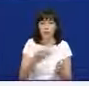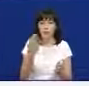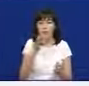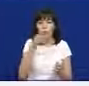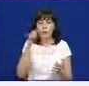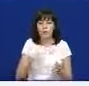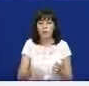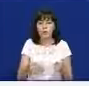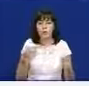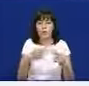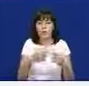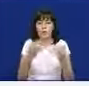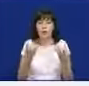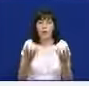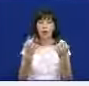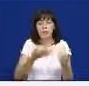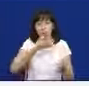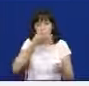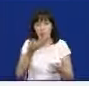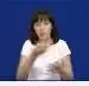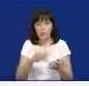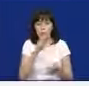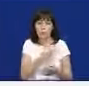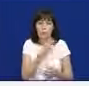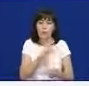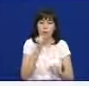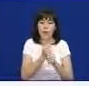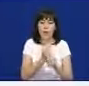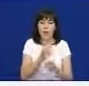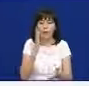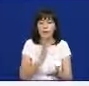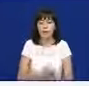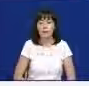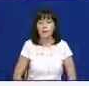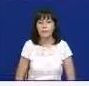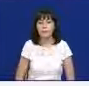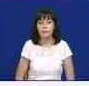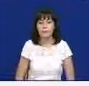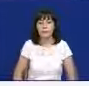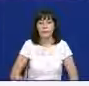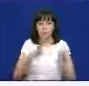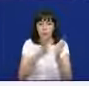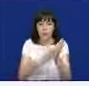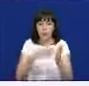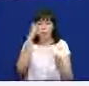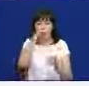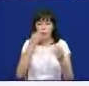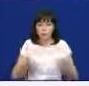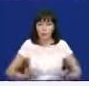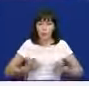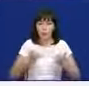жүйенің беріктігі үшін деп небір жауапты қызметтерді абыроймен атқарғаны бар. Ата, мына 90 жасыңыз құтты болсын. Сізді